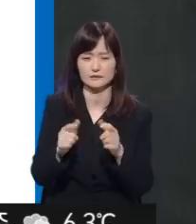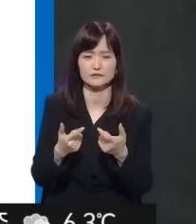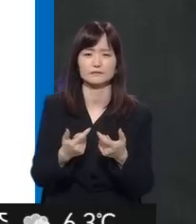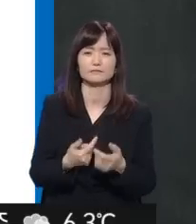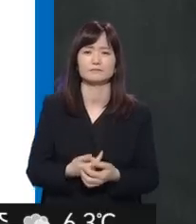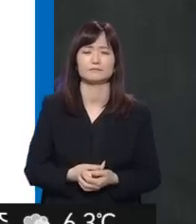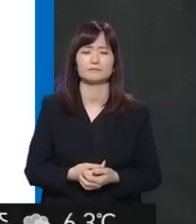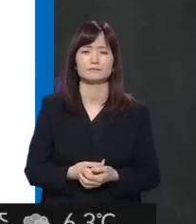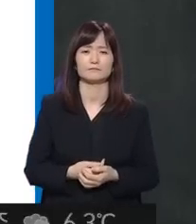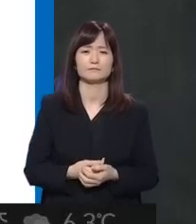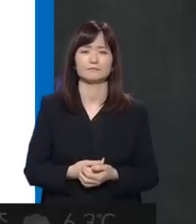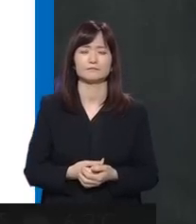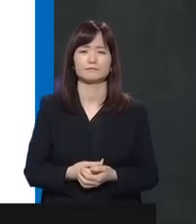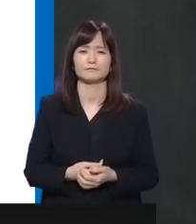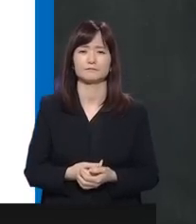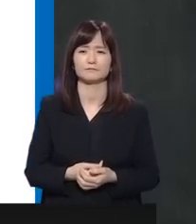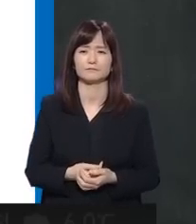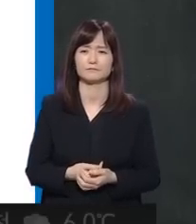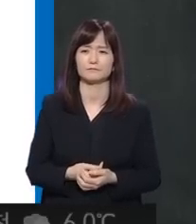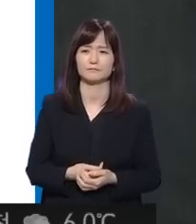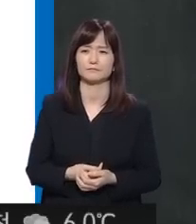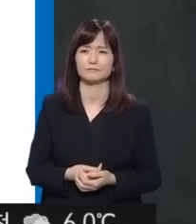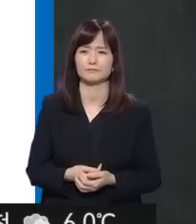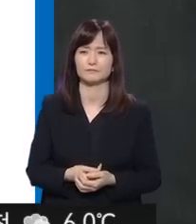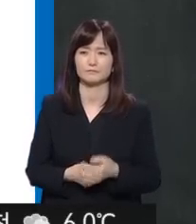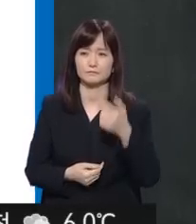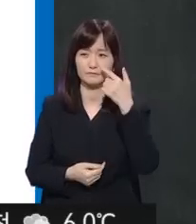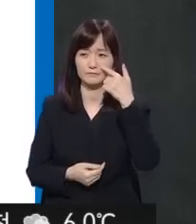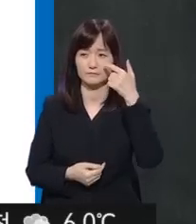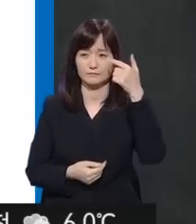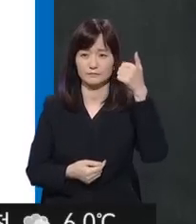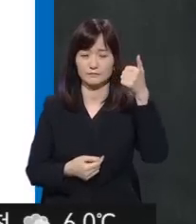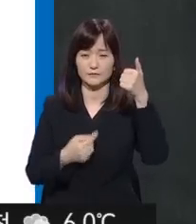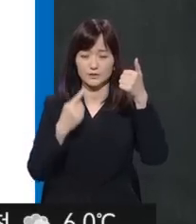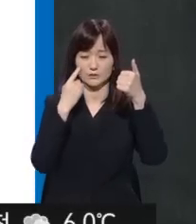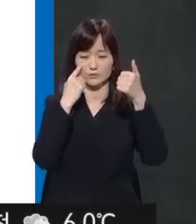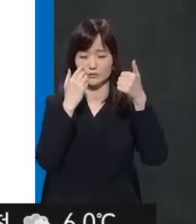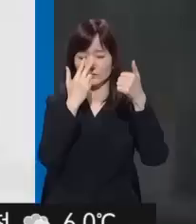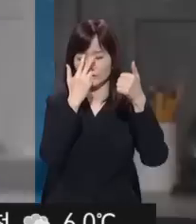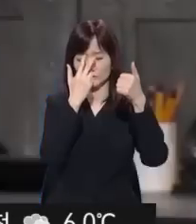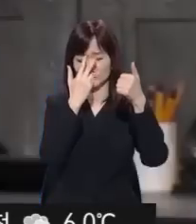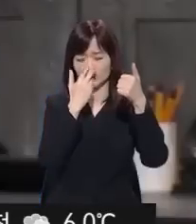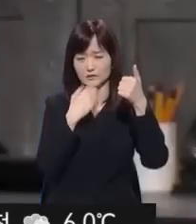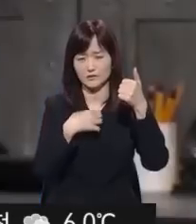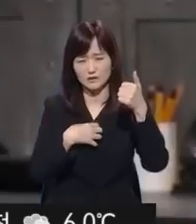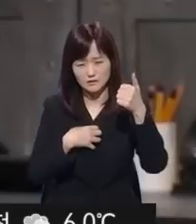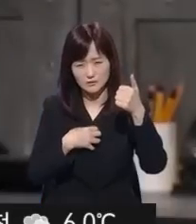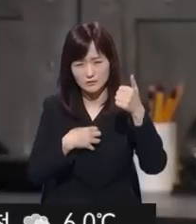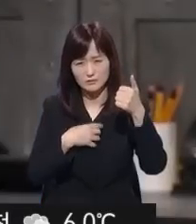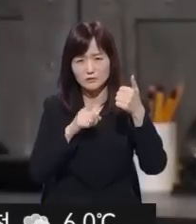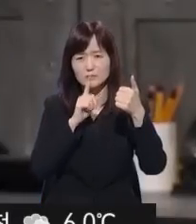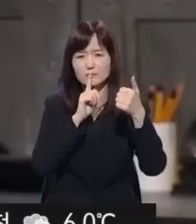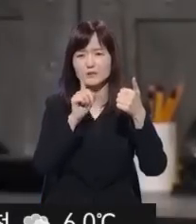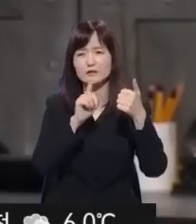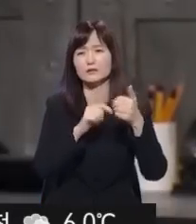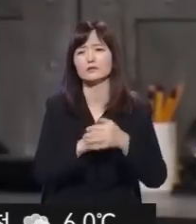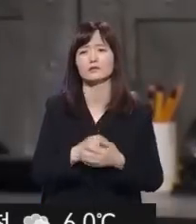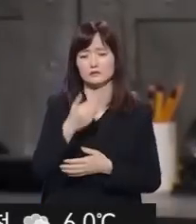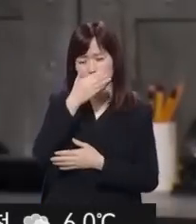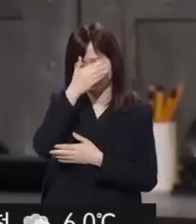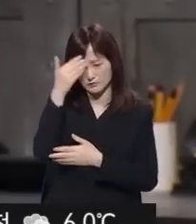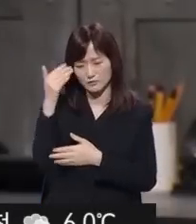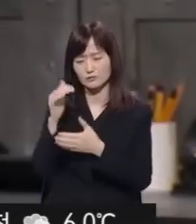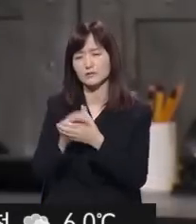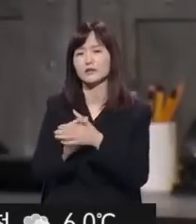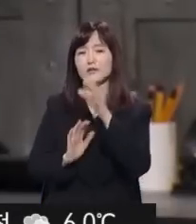여기서 저는 그 실명을 하신 아버지의 말씀이 제 마음에 굉장히 크게 울림이 옵니다 젊은 친구가